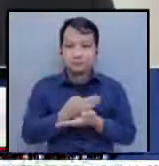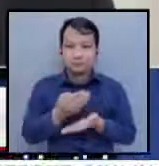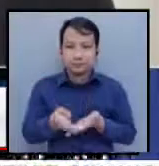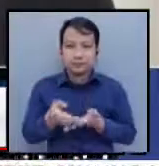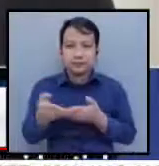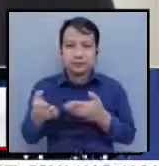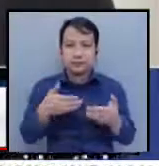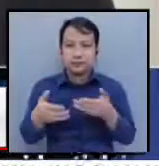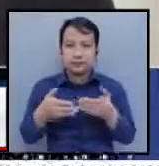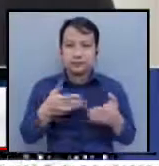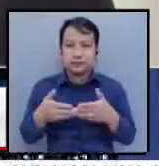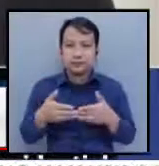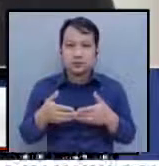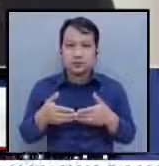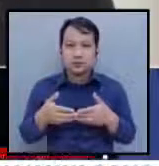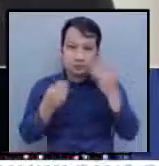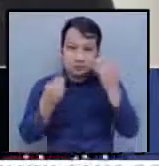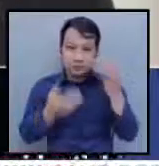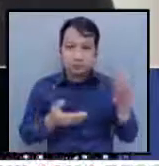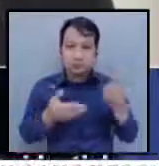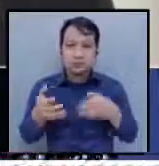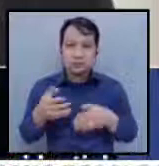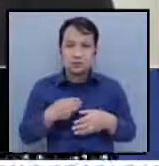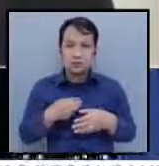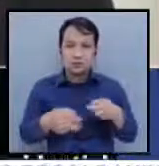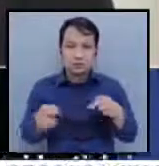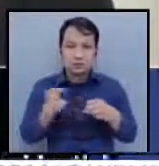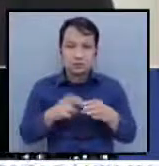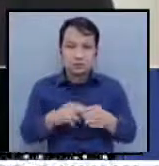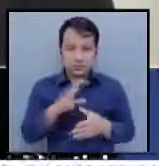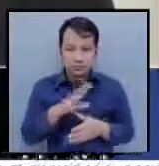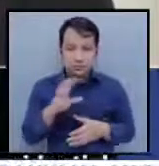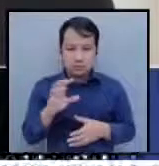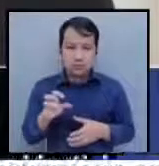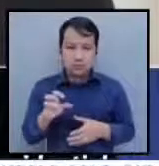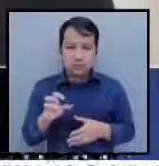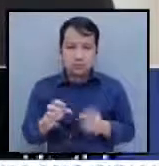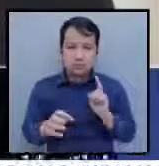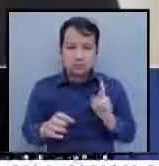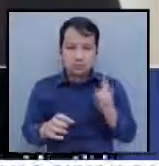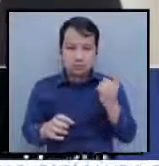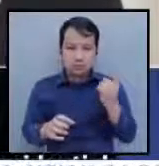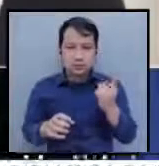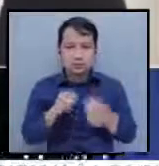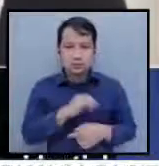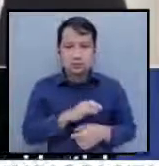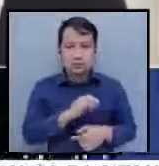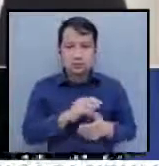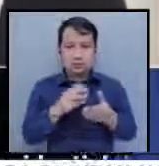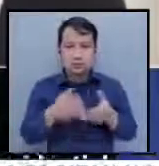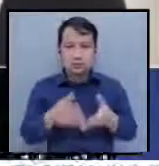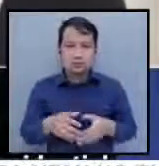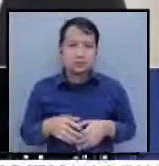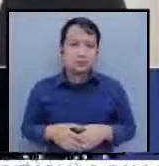yon, kailangan makabuo tayo ng 500 pesos sa kada beneficiary